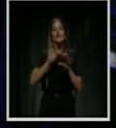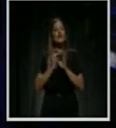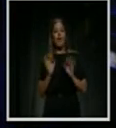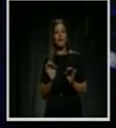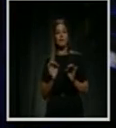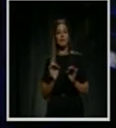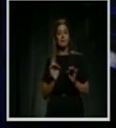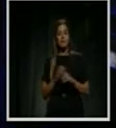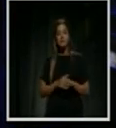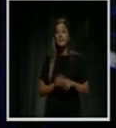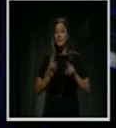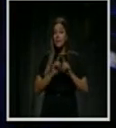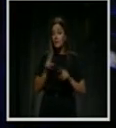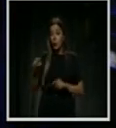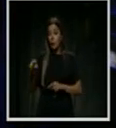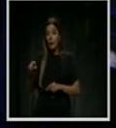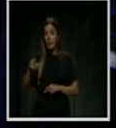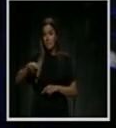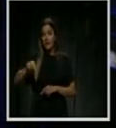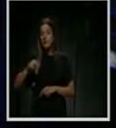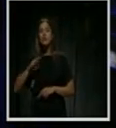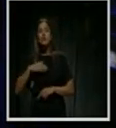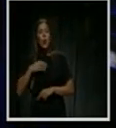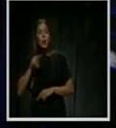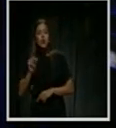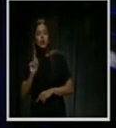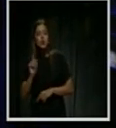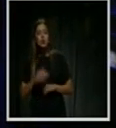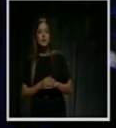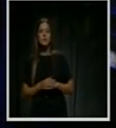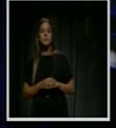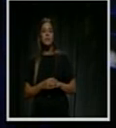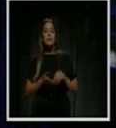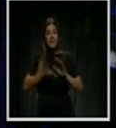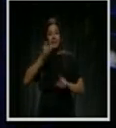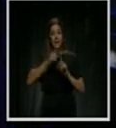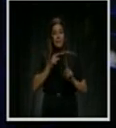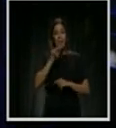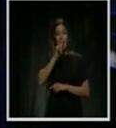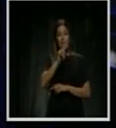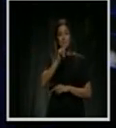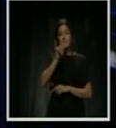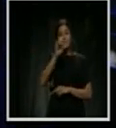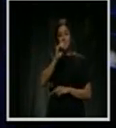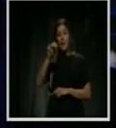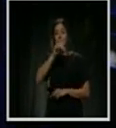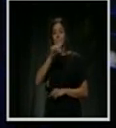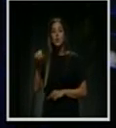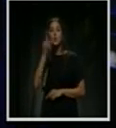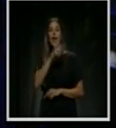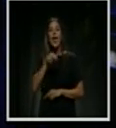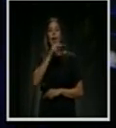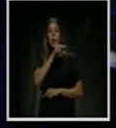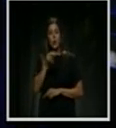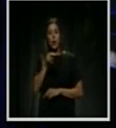x'inhi. Illi talbu illi l-aktar minn 2000 miljun euro illi lura fl-2020